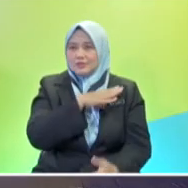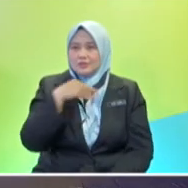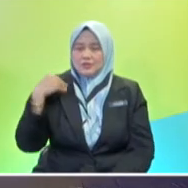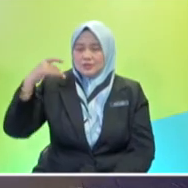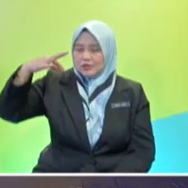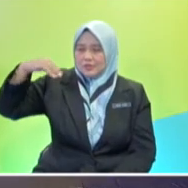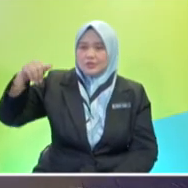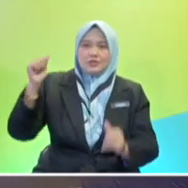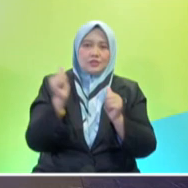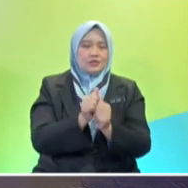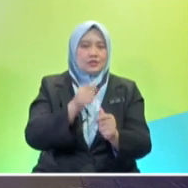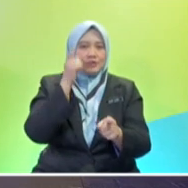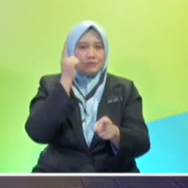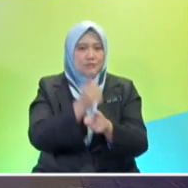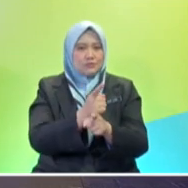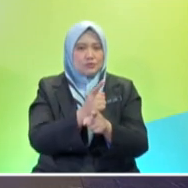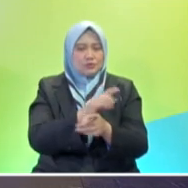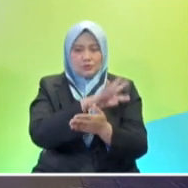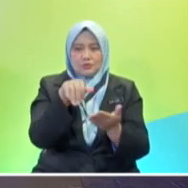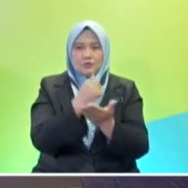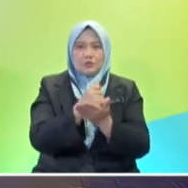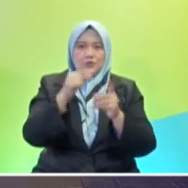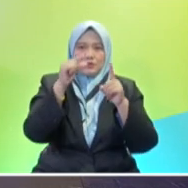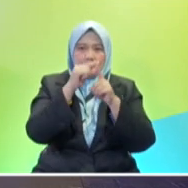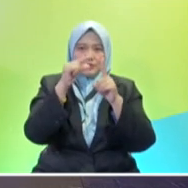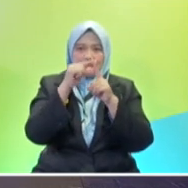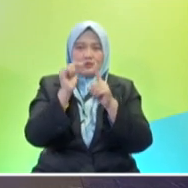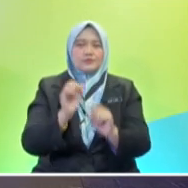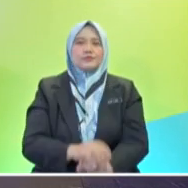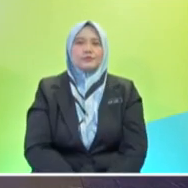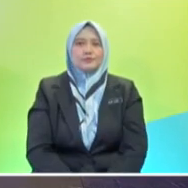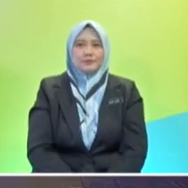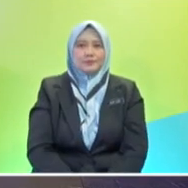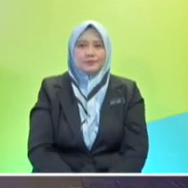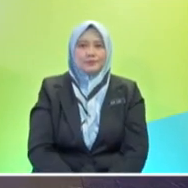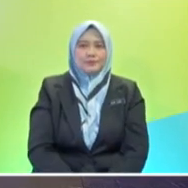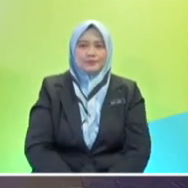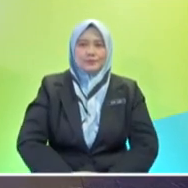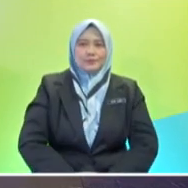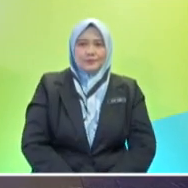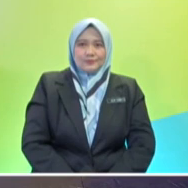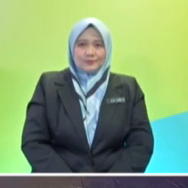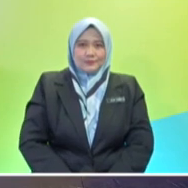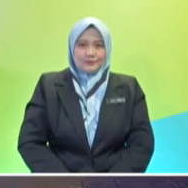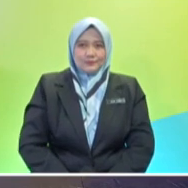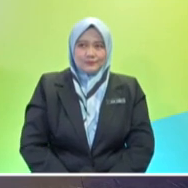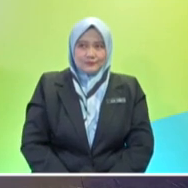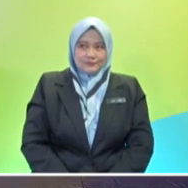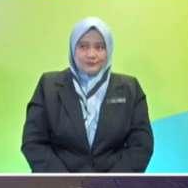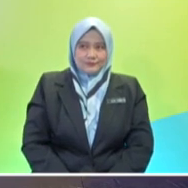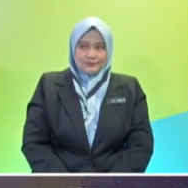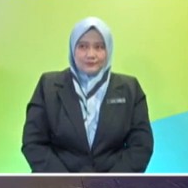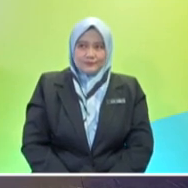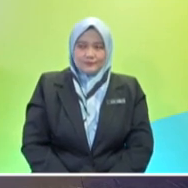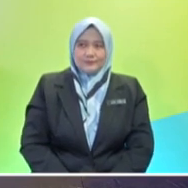perkataan. Itu baik yang dipentingkan. Baiklah. Yeah. Baiklah, ajak pertandingan, menang dan kalah kan? Betul,